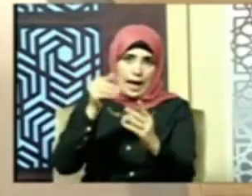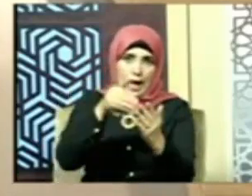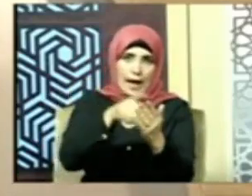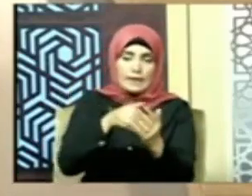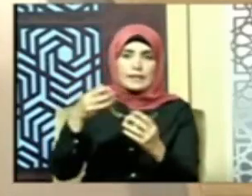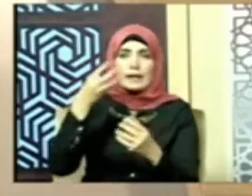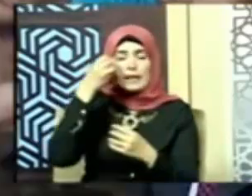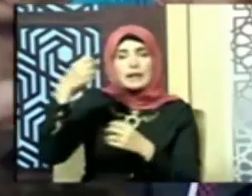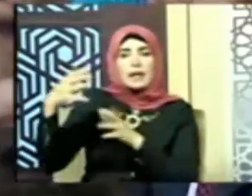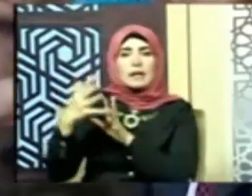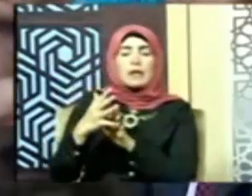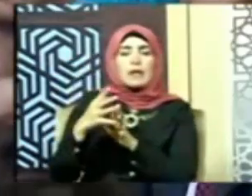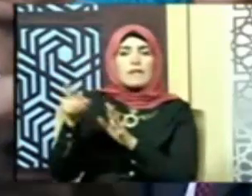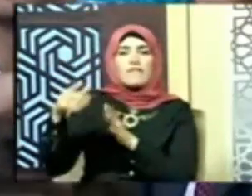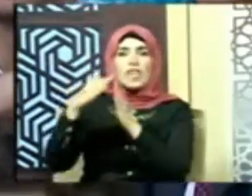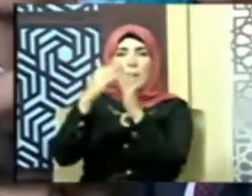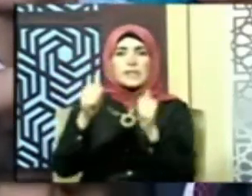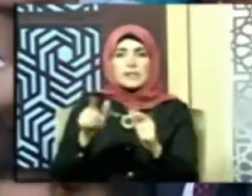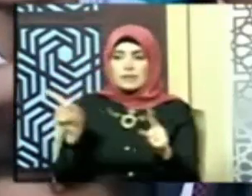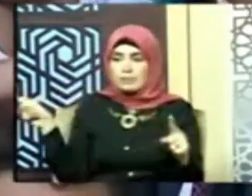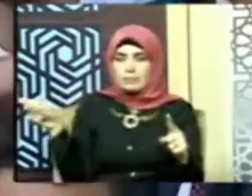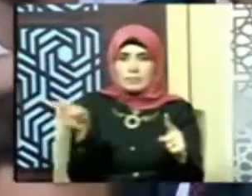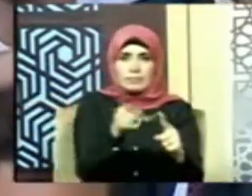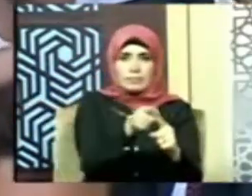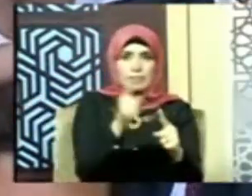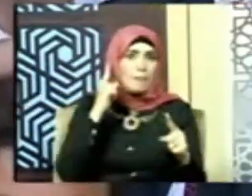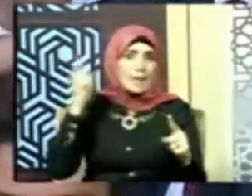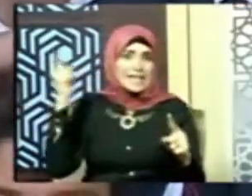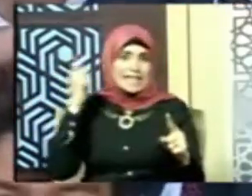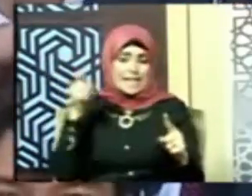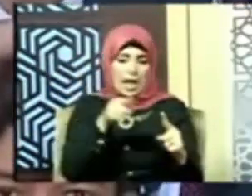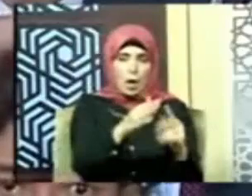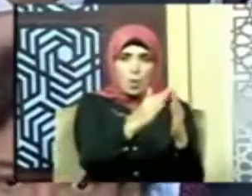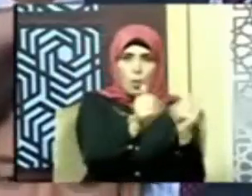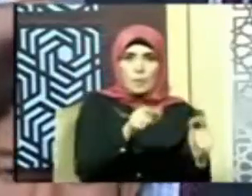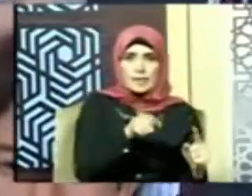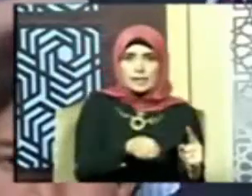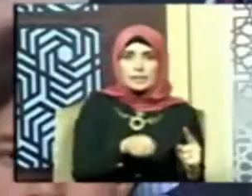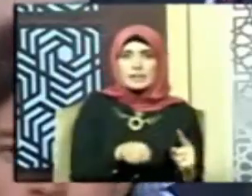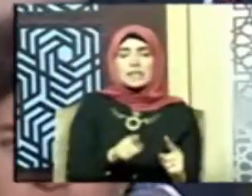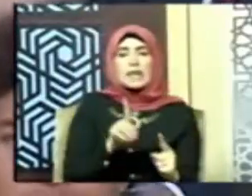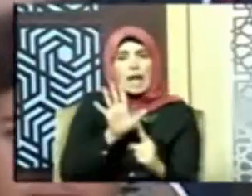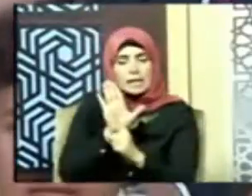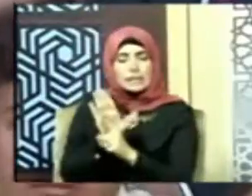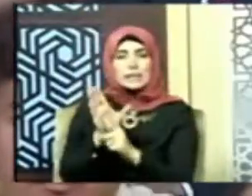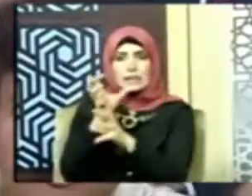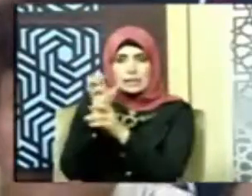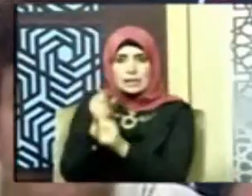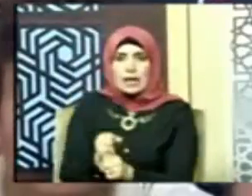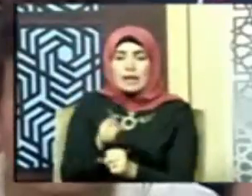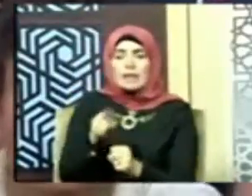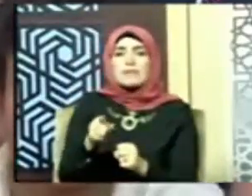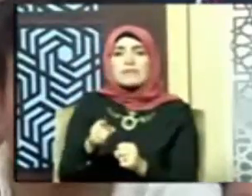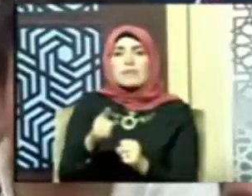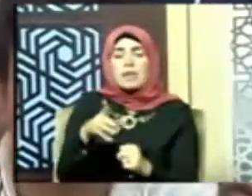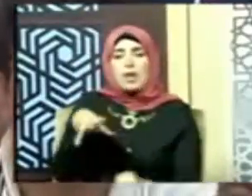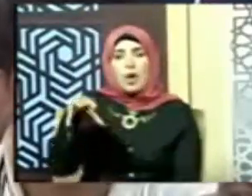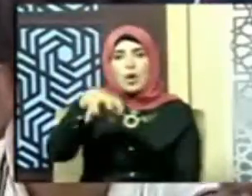في مصر. مصر عبر تاريخها سند أمتها العربية